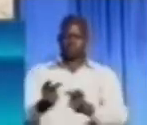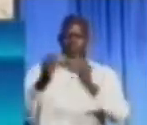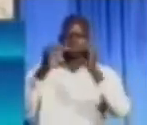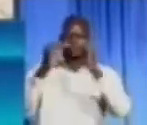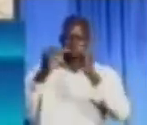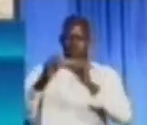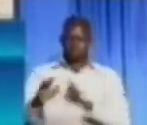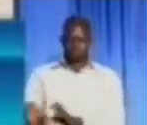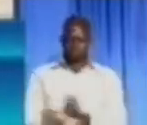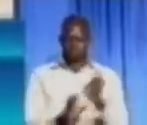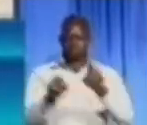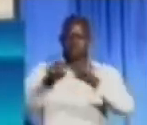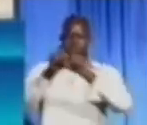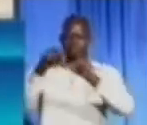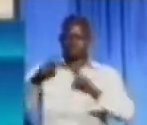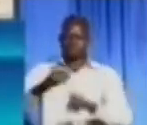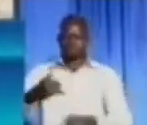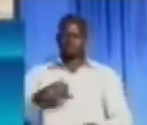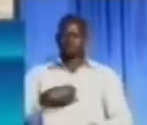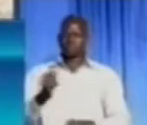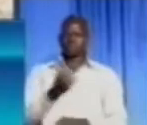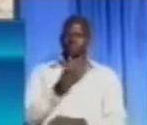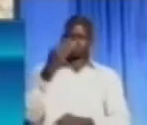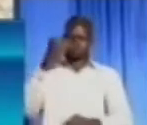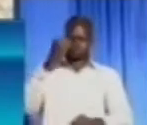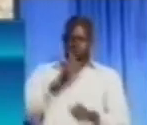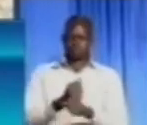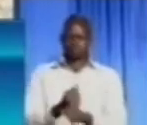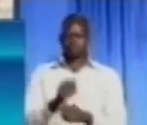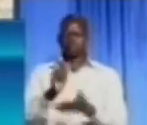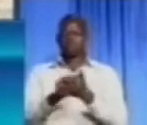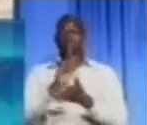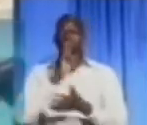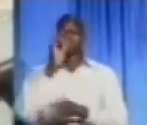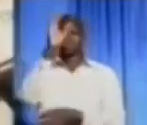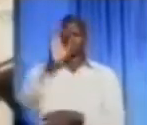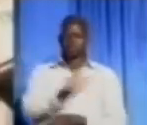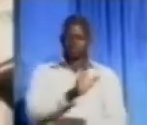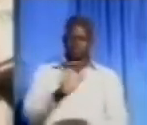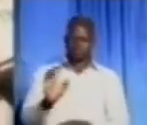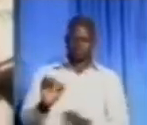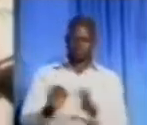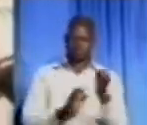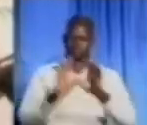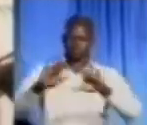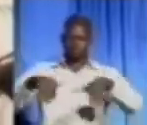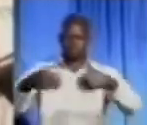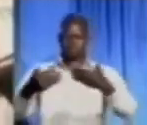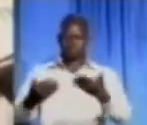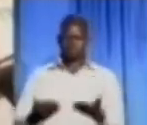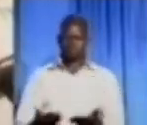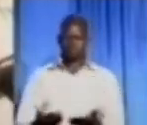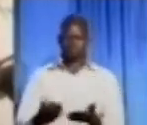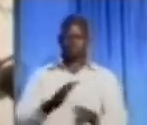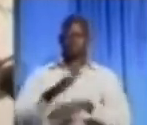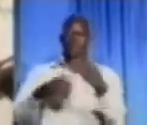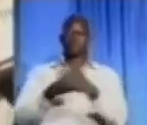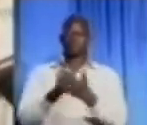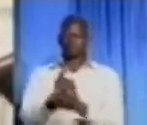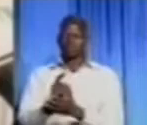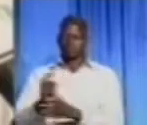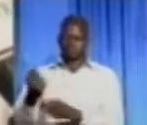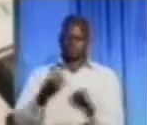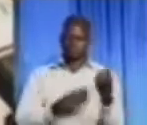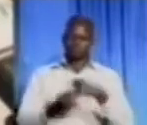fait aussi qu'il y a une quinzaine d'années c'était un carrefour, le carrefour là s'expliquait comment tous ceux qui quittent vers